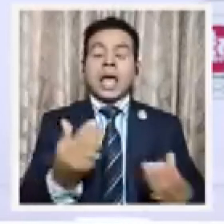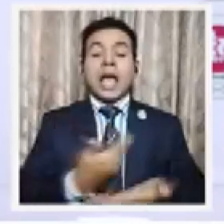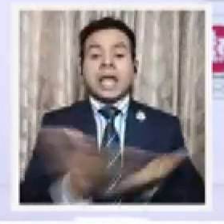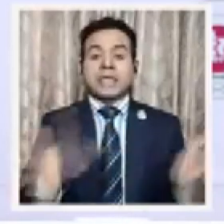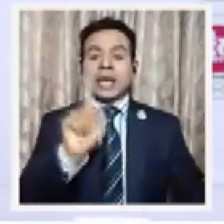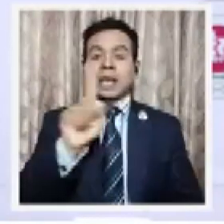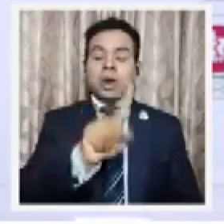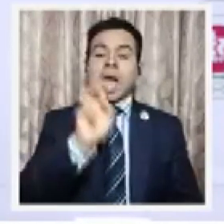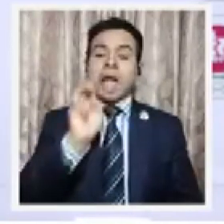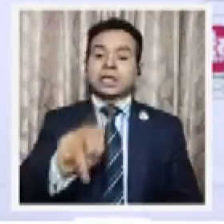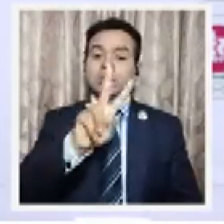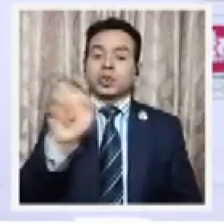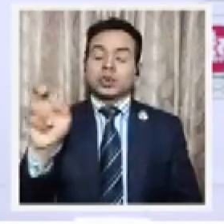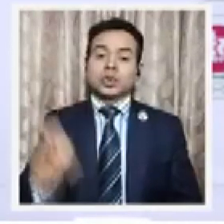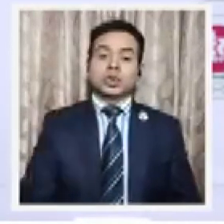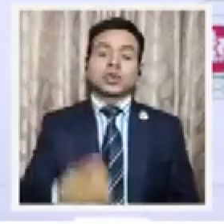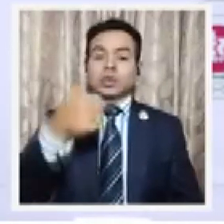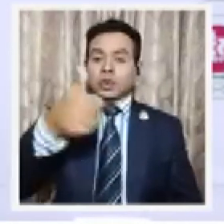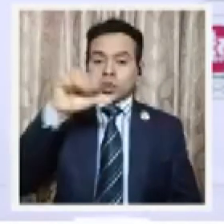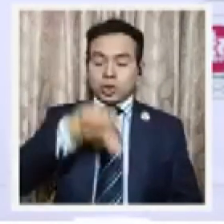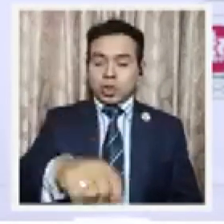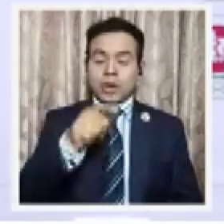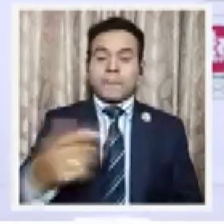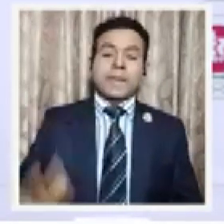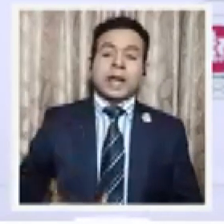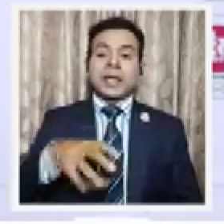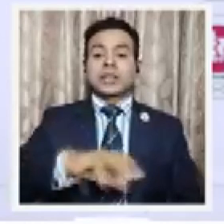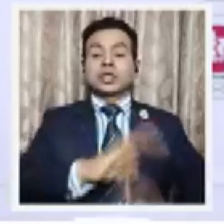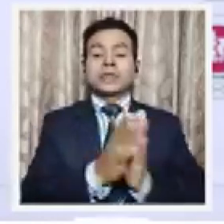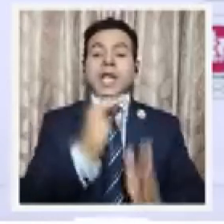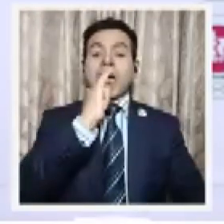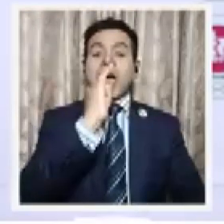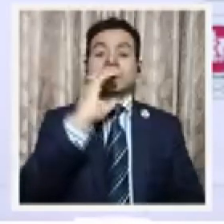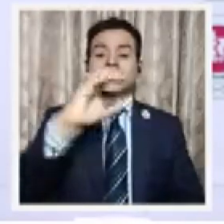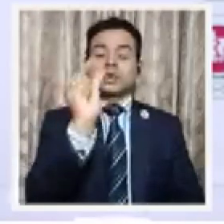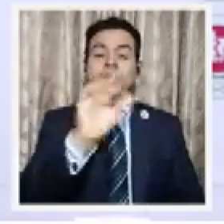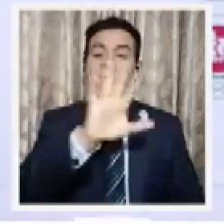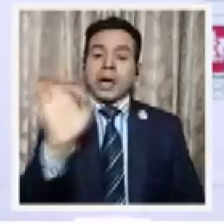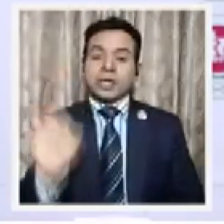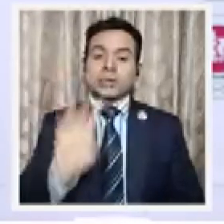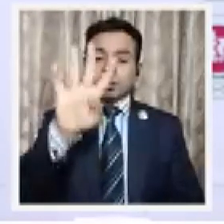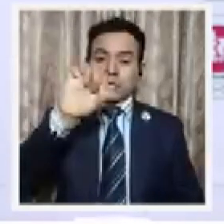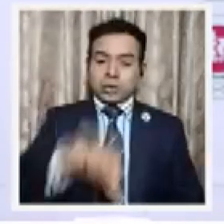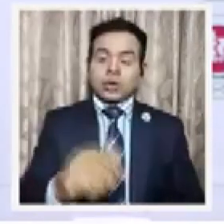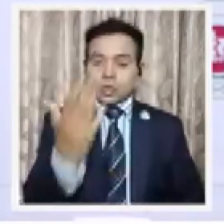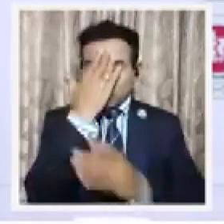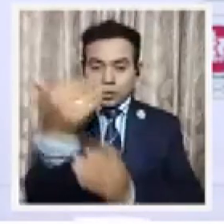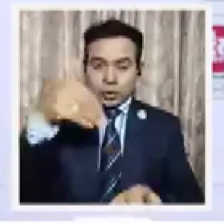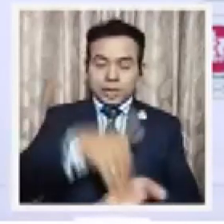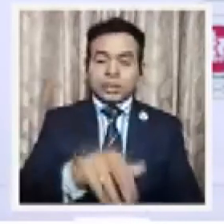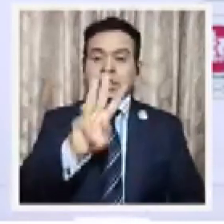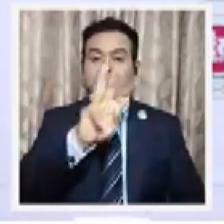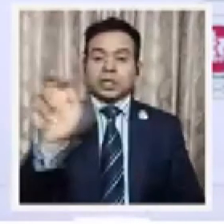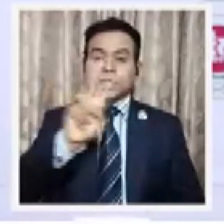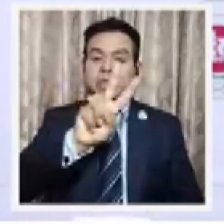15,240টি, রোগী ভর্তি আছে 3,971 জন, শয্যা খালি আছে 11,269টি। সারা দেশে আইসিইউ শয্যা সংখ্যা